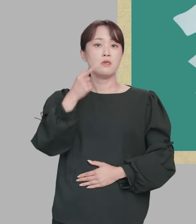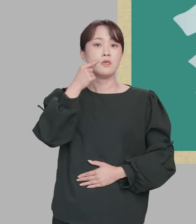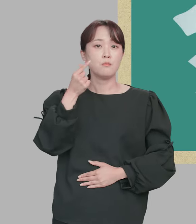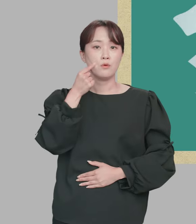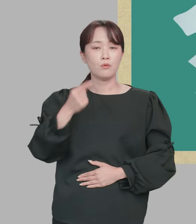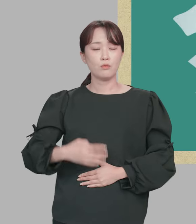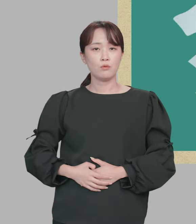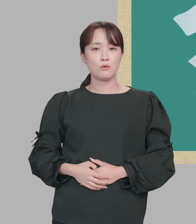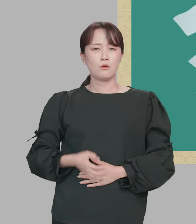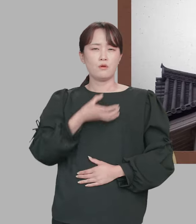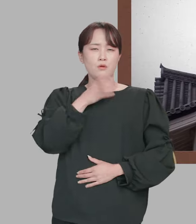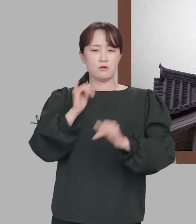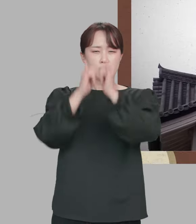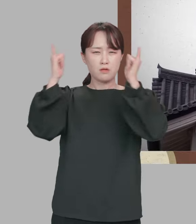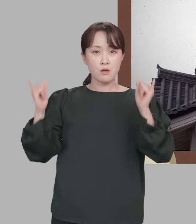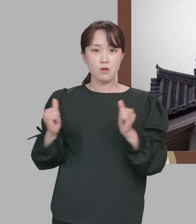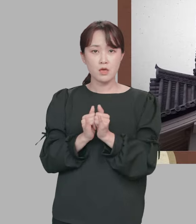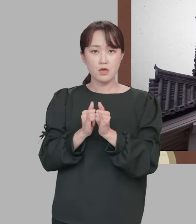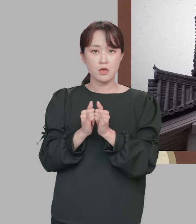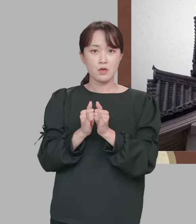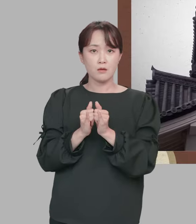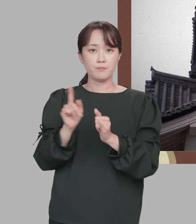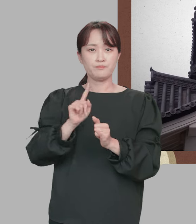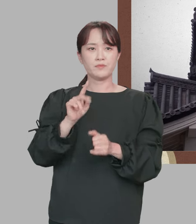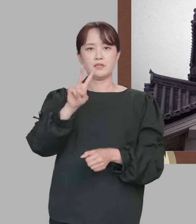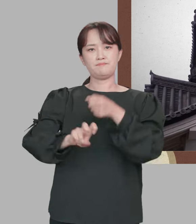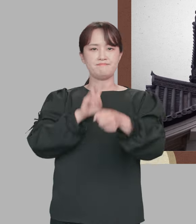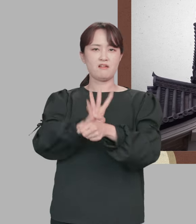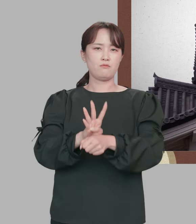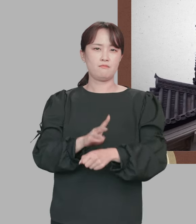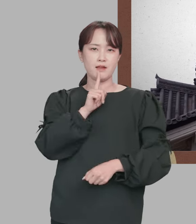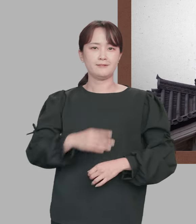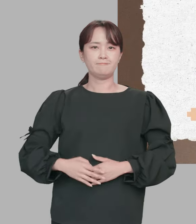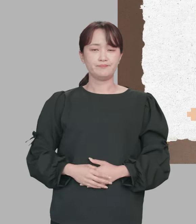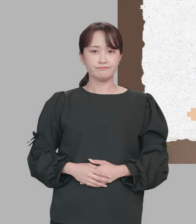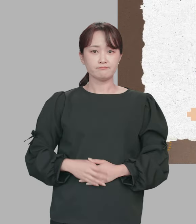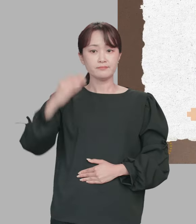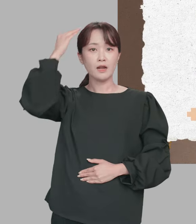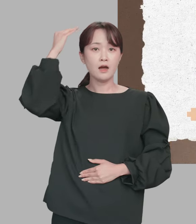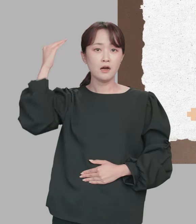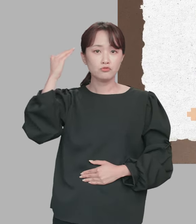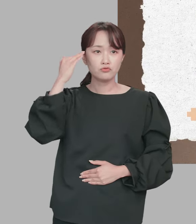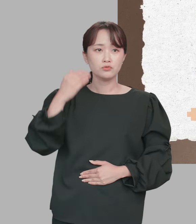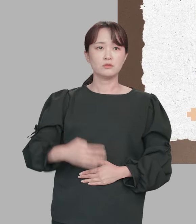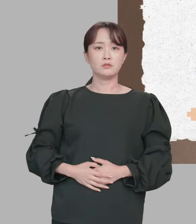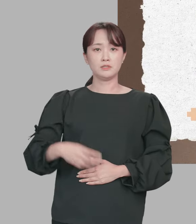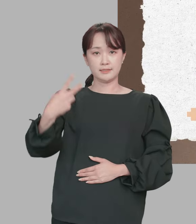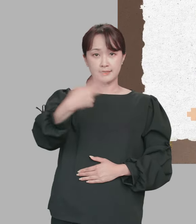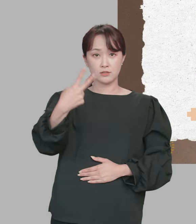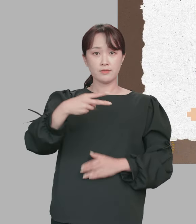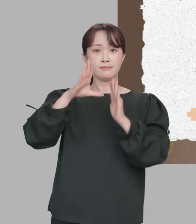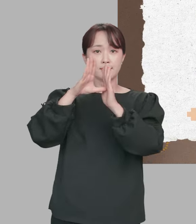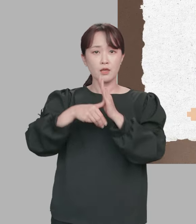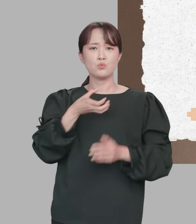일본의 경우도 고령 사회의 문턱에 닿는 데까지 걸린 시간이 24년이라고 해요. 우리나라는 2000년에 노인